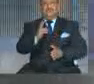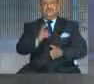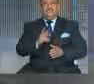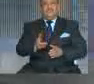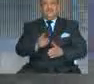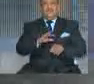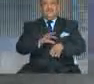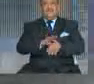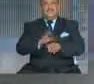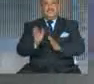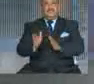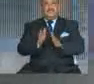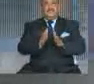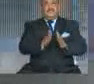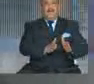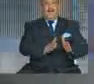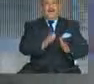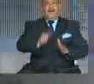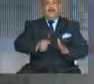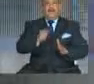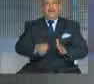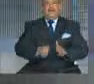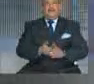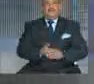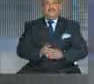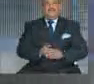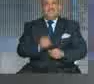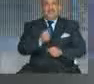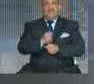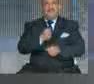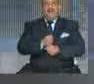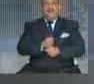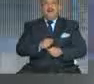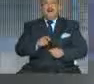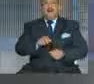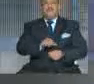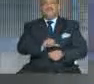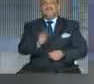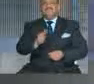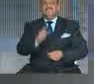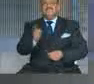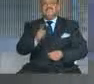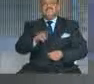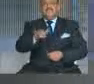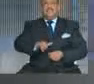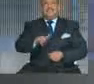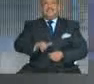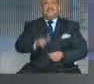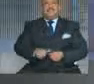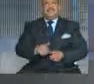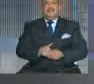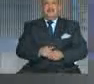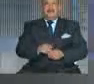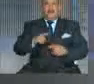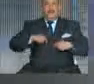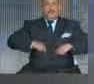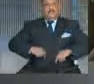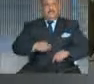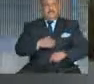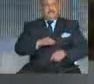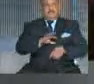على جودة الخدمات الصحية، وقد تفسر حالة الاحتقان التي وجدها وزير الصحة لدى زيارته لهذا المستشفى.